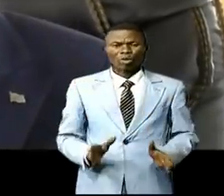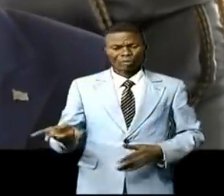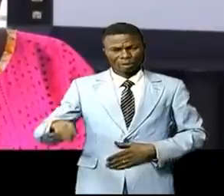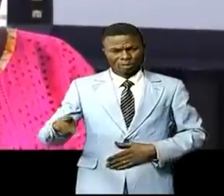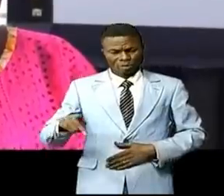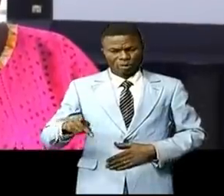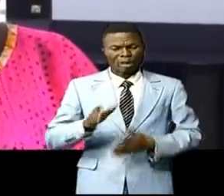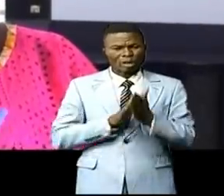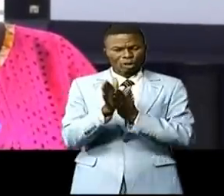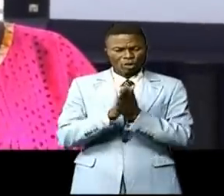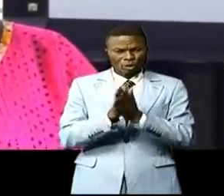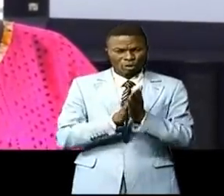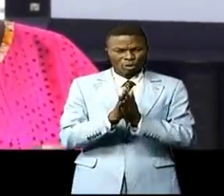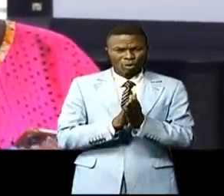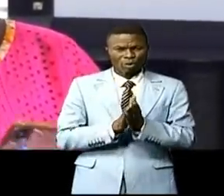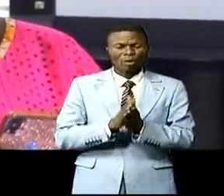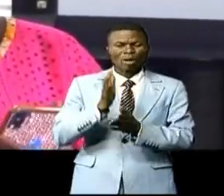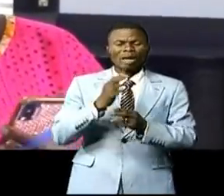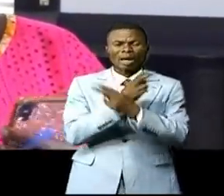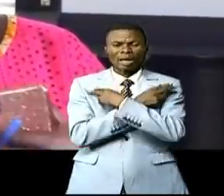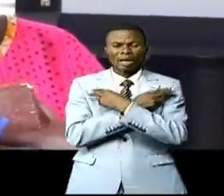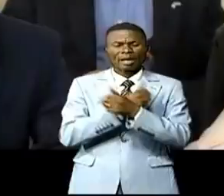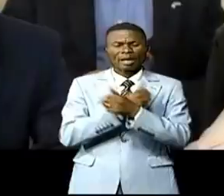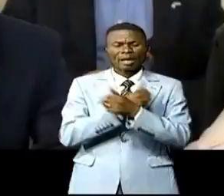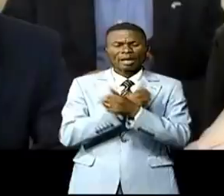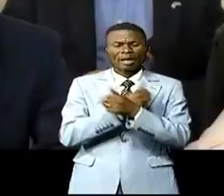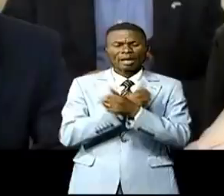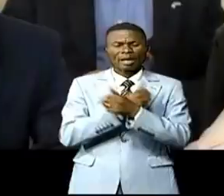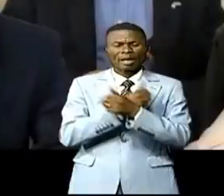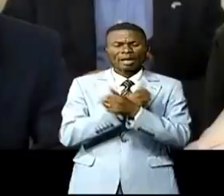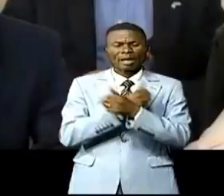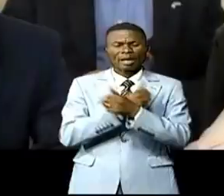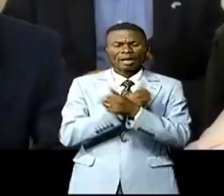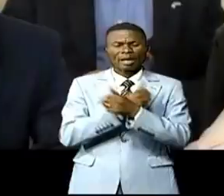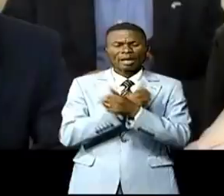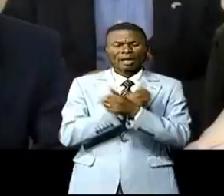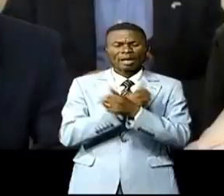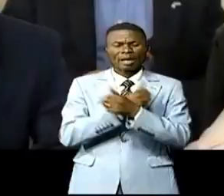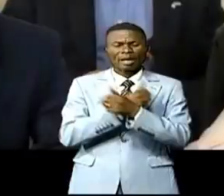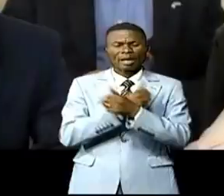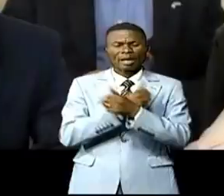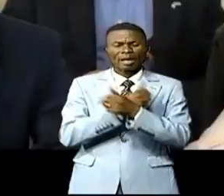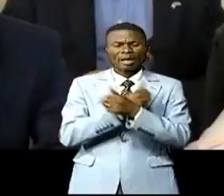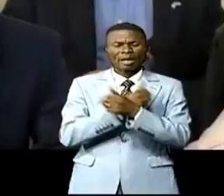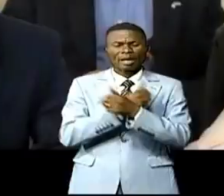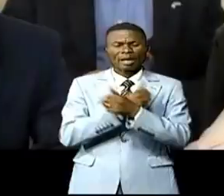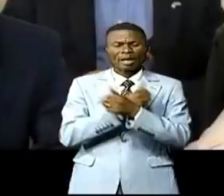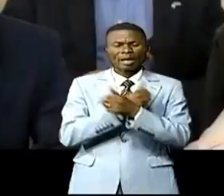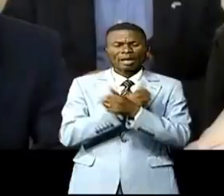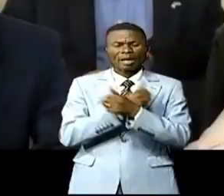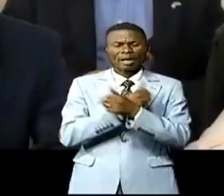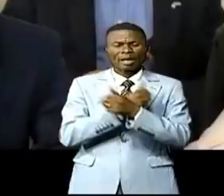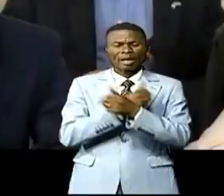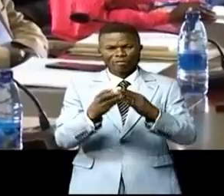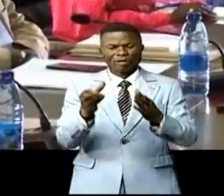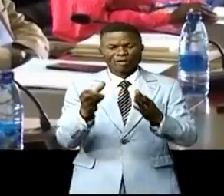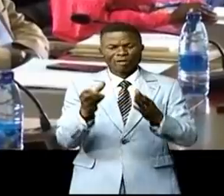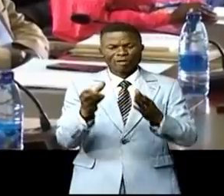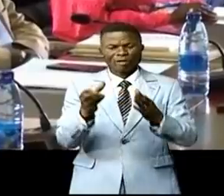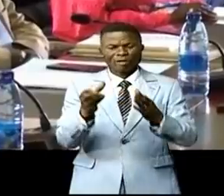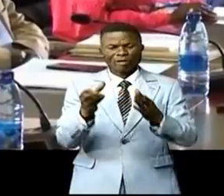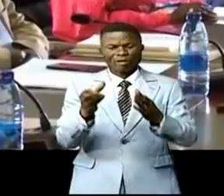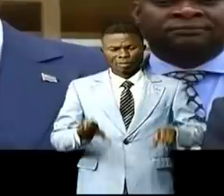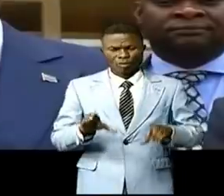à lui souhaité un bon séjour à ses hôtes avant de saluer l'excellence des relations entre la France et la République démocratique du